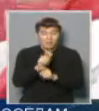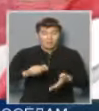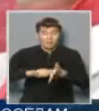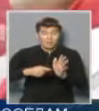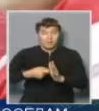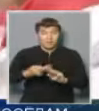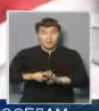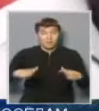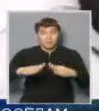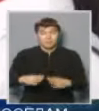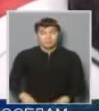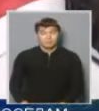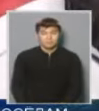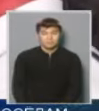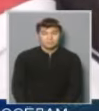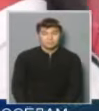квартир новоселам.